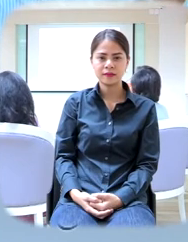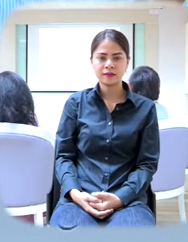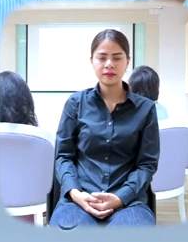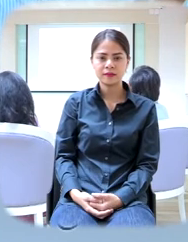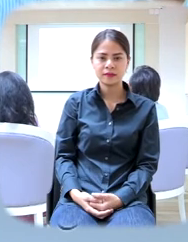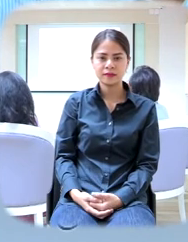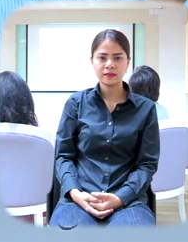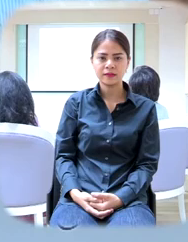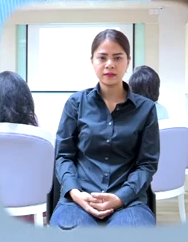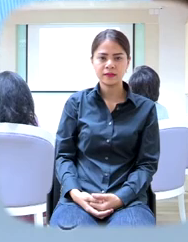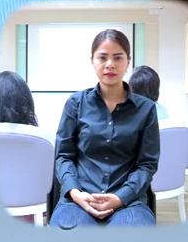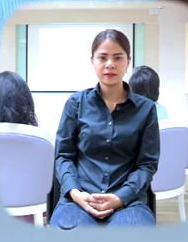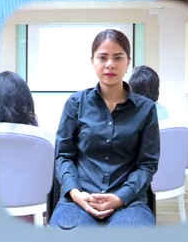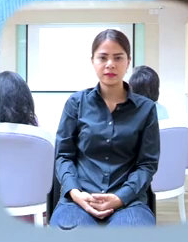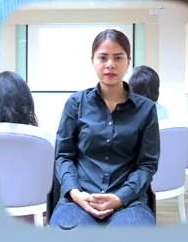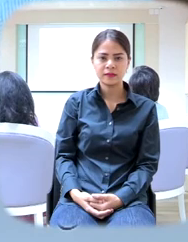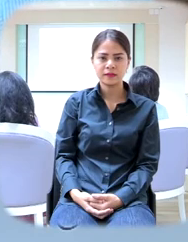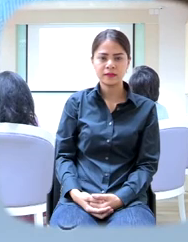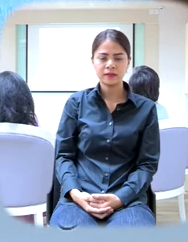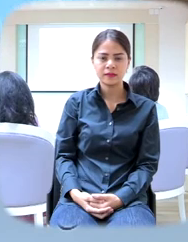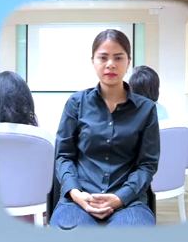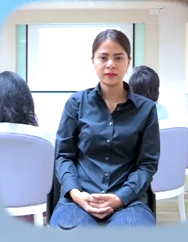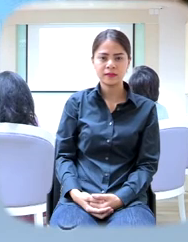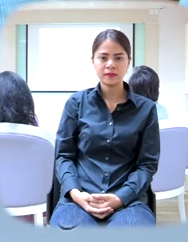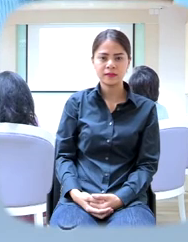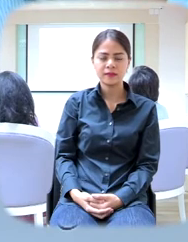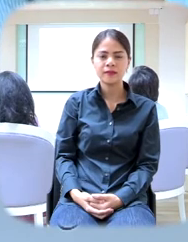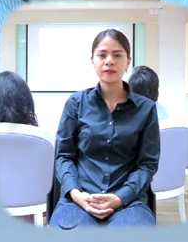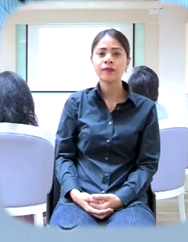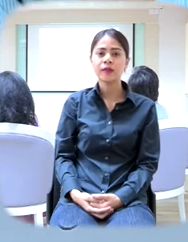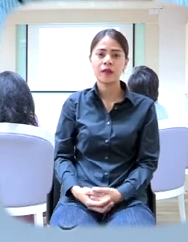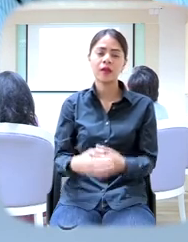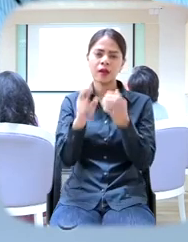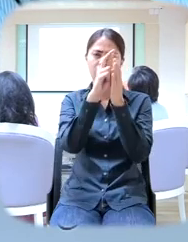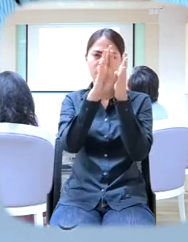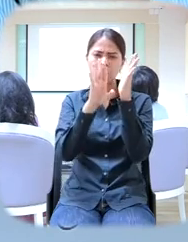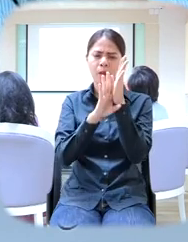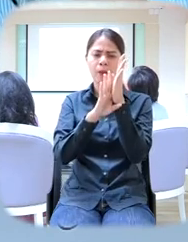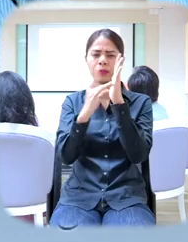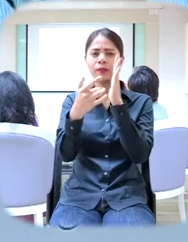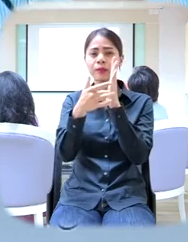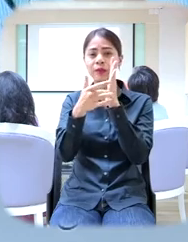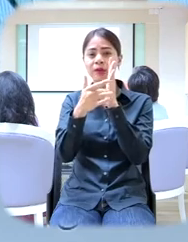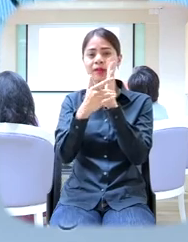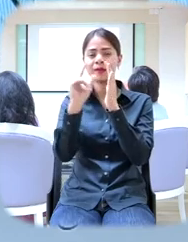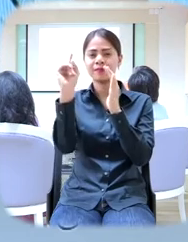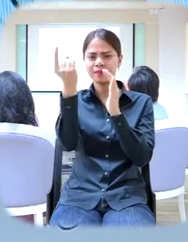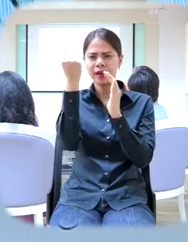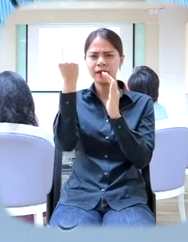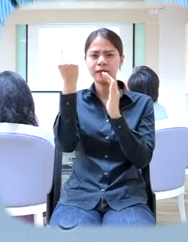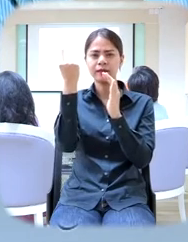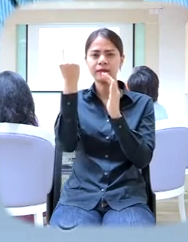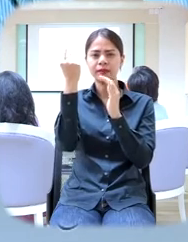system for organizing the books. ครับส่วนระบบดิวอี้ก็เพิ่งเกิดเมื่อช่วงประม